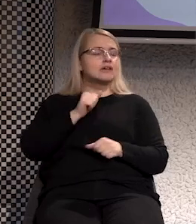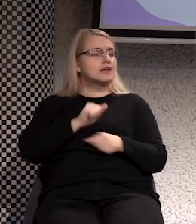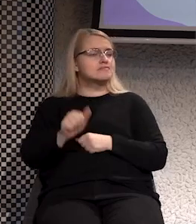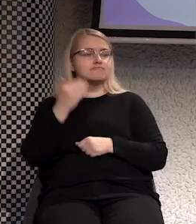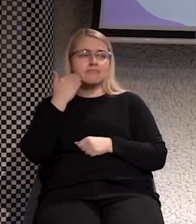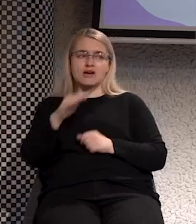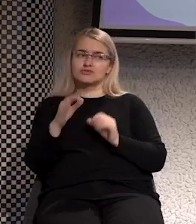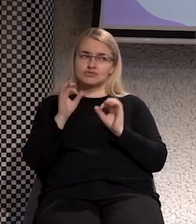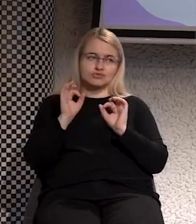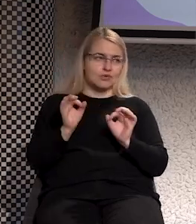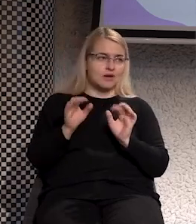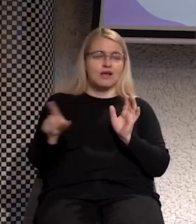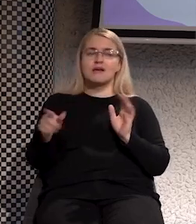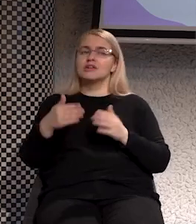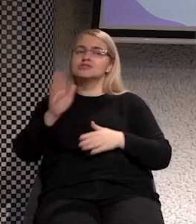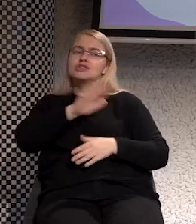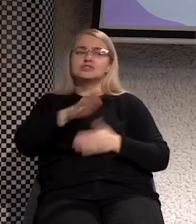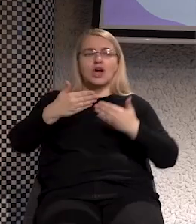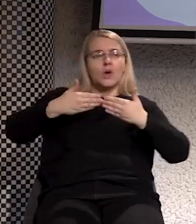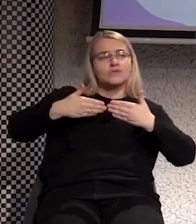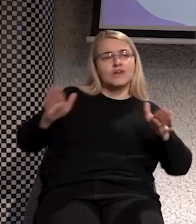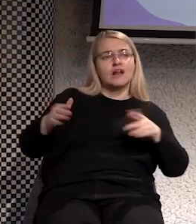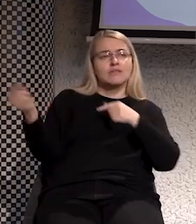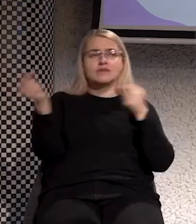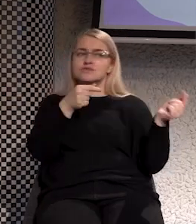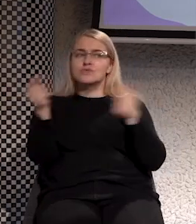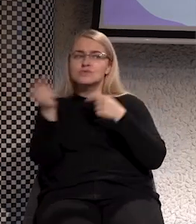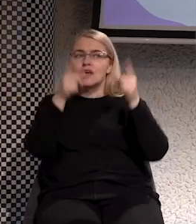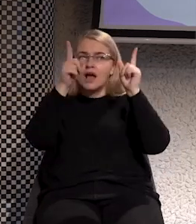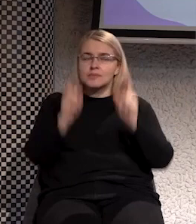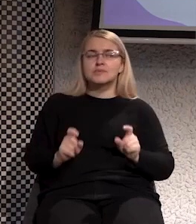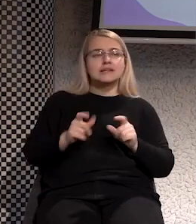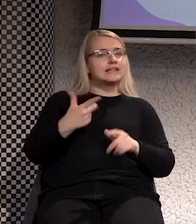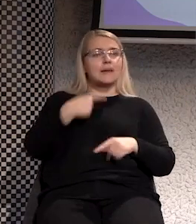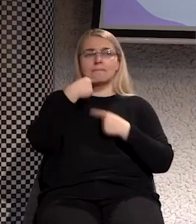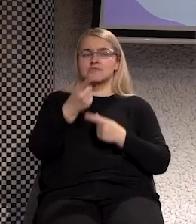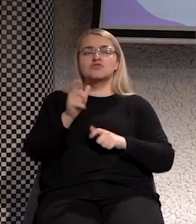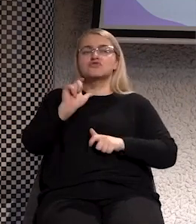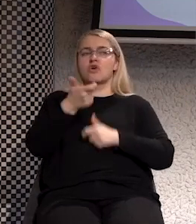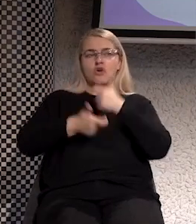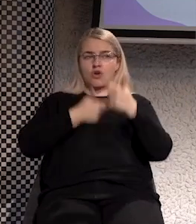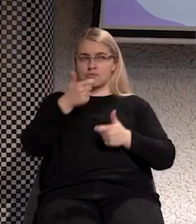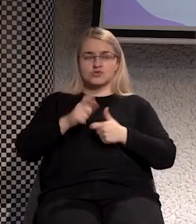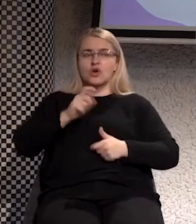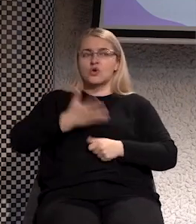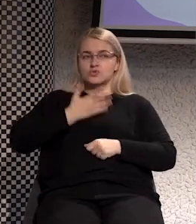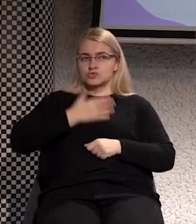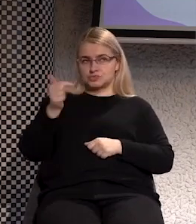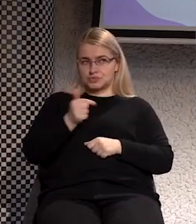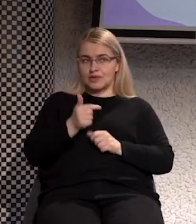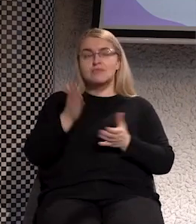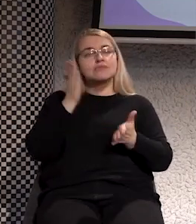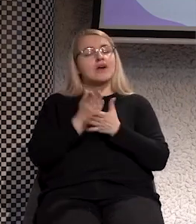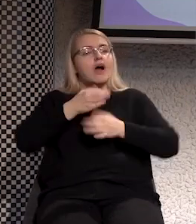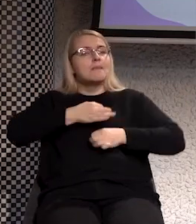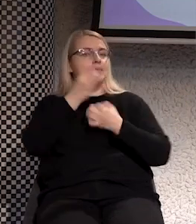niesamowite rzeczy, otwiera dzieciaki na to, żeby właśnie weszły w dyskusję i nie żeby im powiedzieć, co mają robić albo co mają czuć, tylko żeby spytać